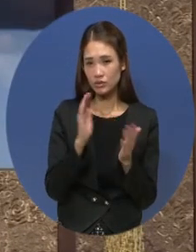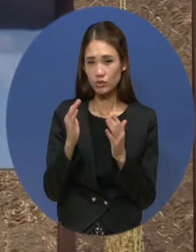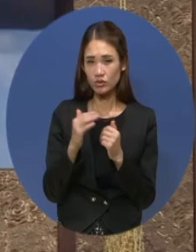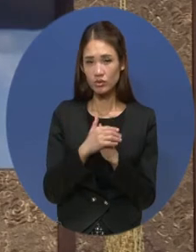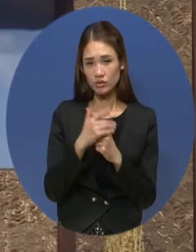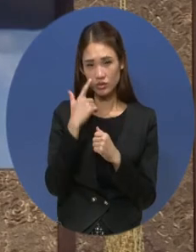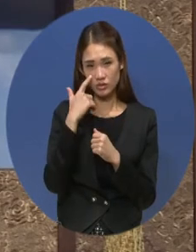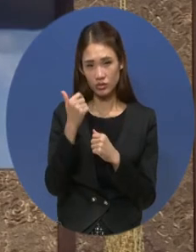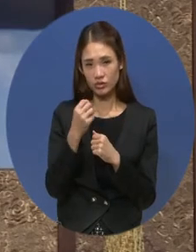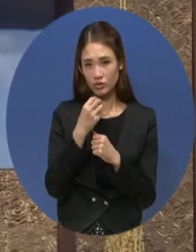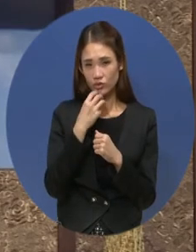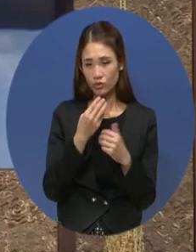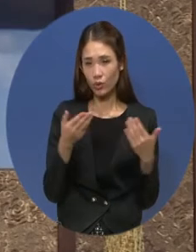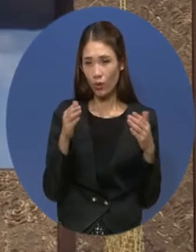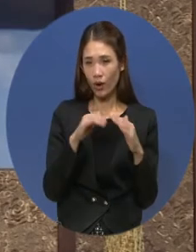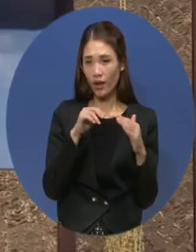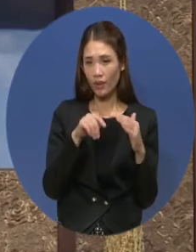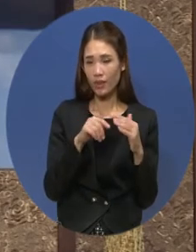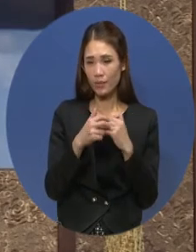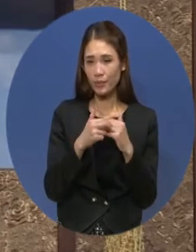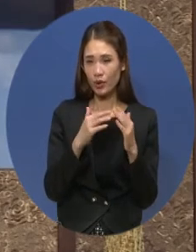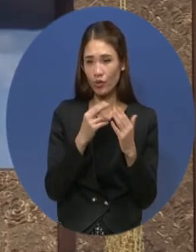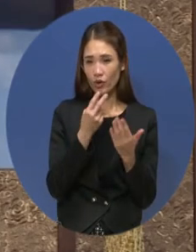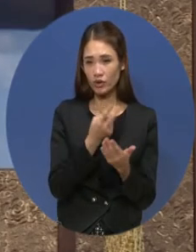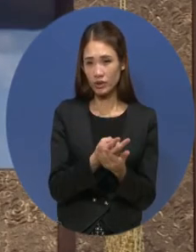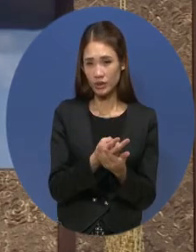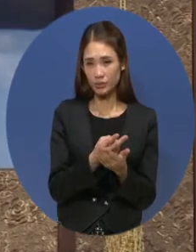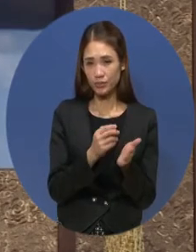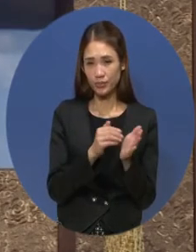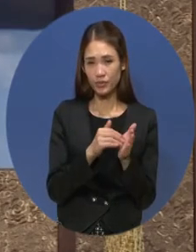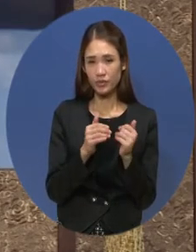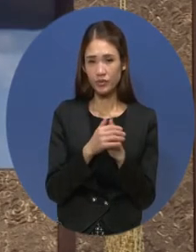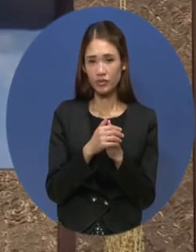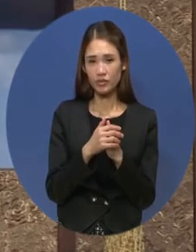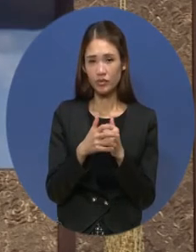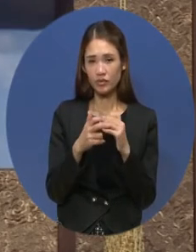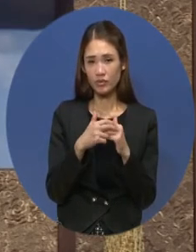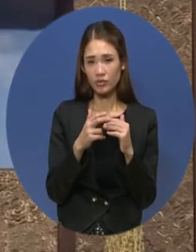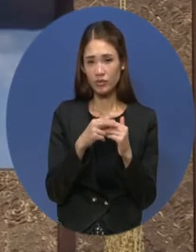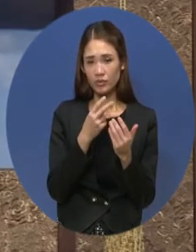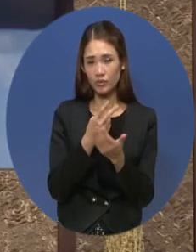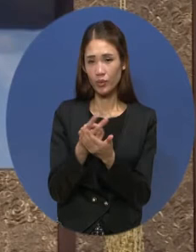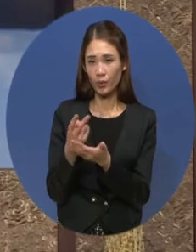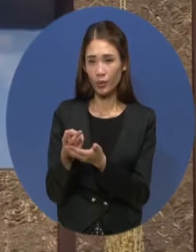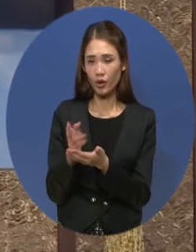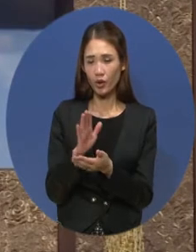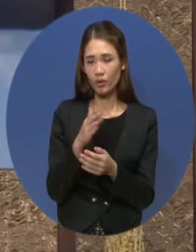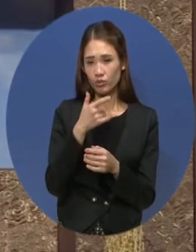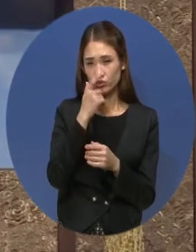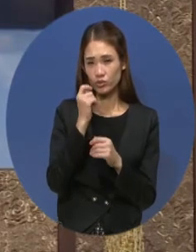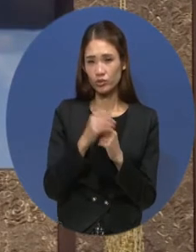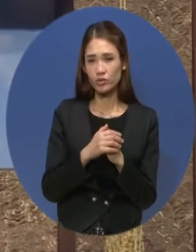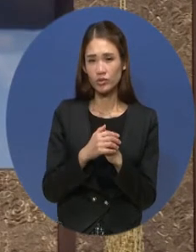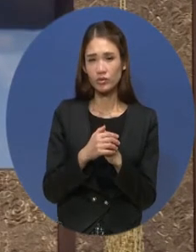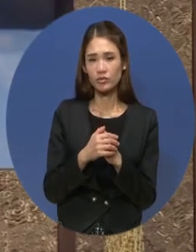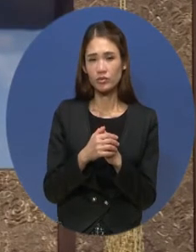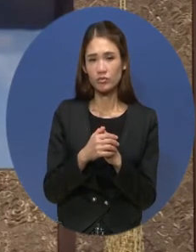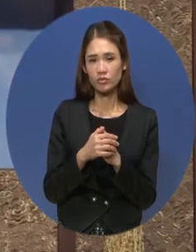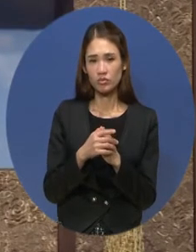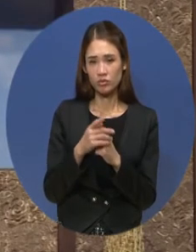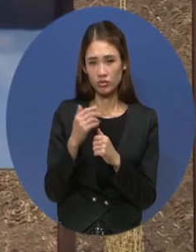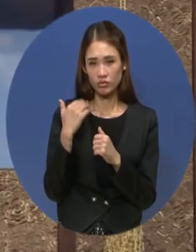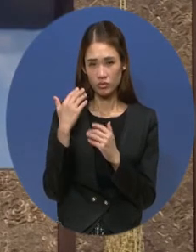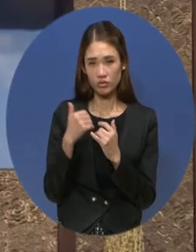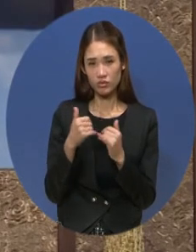서울 그 서울관 4 있는 병원에 입원을 하셨고 근데 급 영상의 안나오죠 거기는 그러니까 발달장애